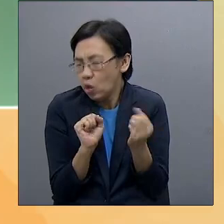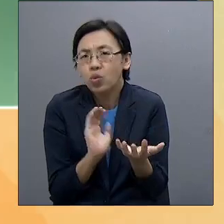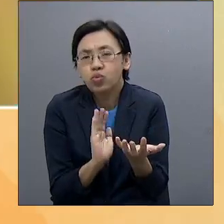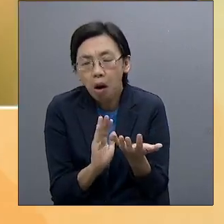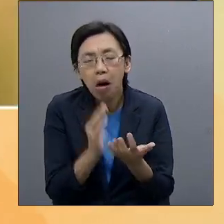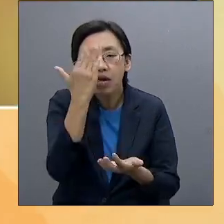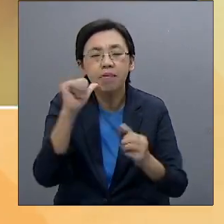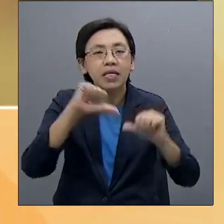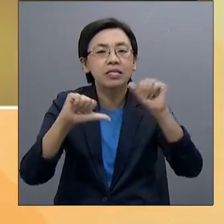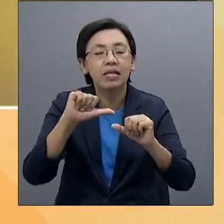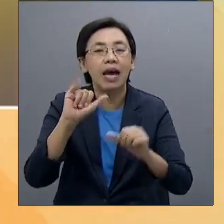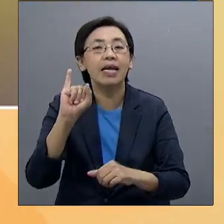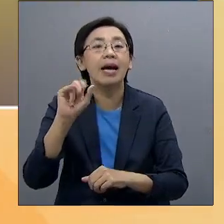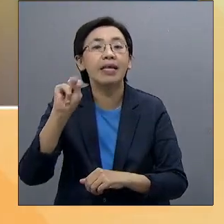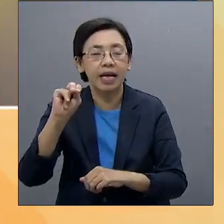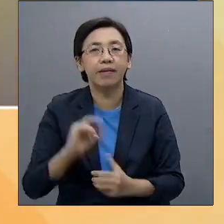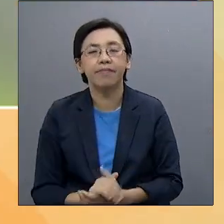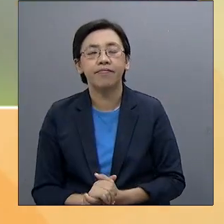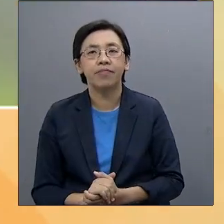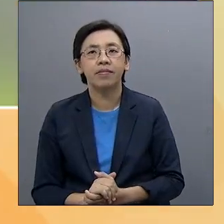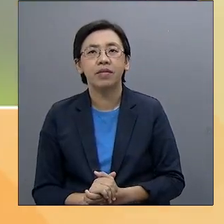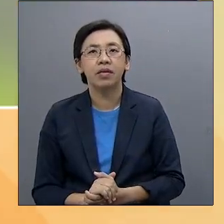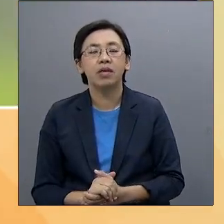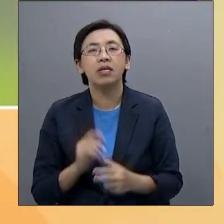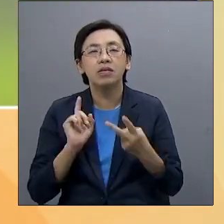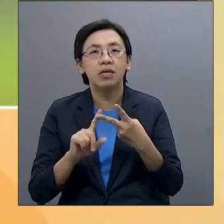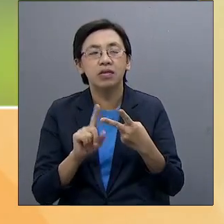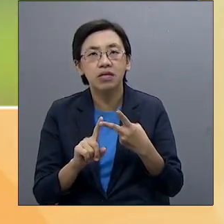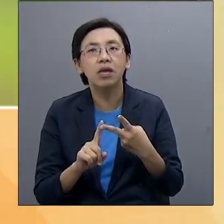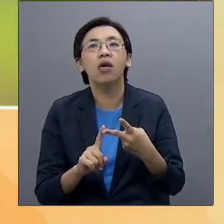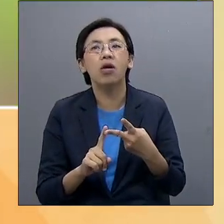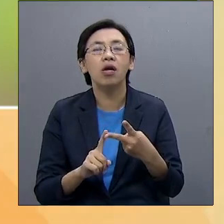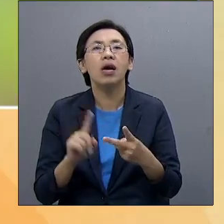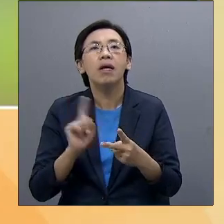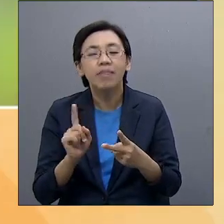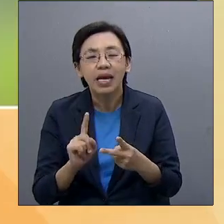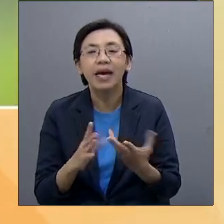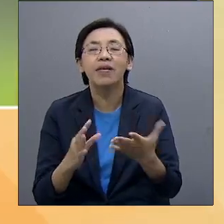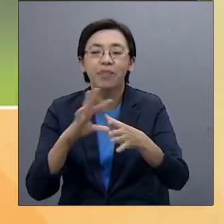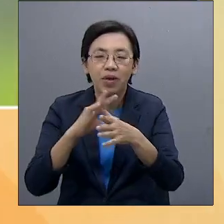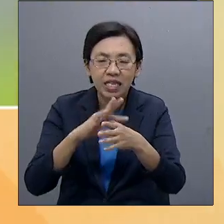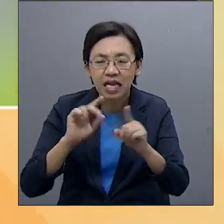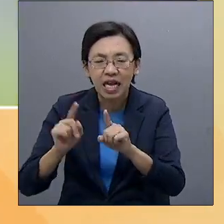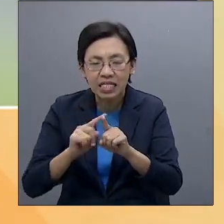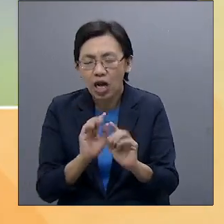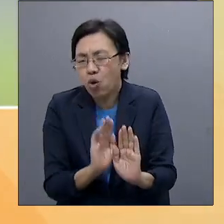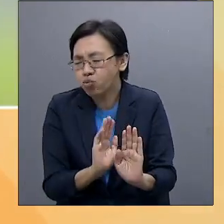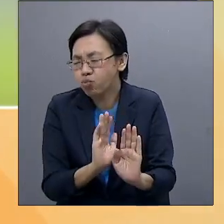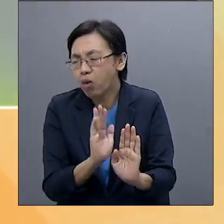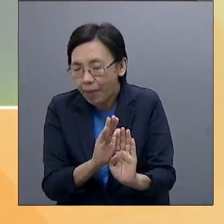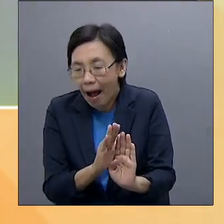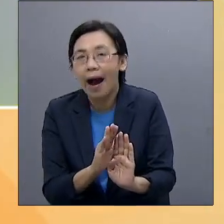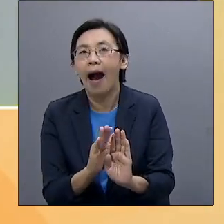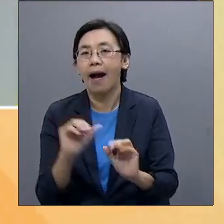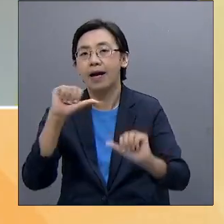วแล้วก็อีกอย่างก็จะใช้ในการถนอมตัวยางถนอมเนื้อเยื่ออะไรพวกนั้นนะครับก็อัน